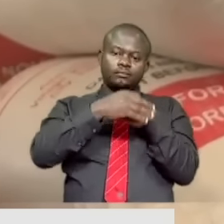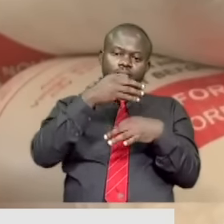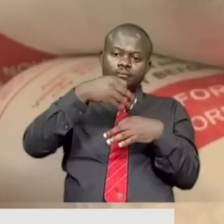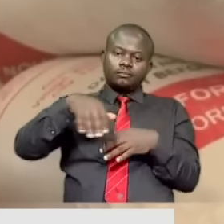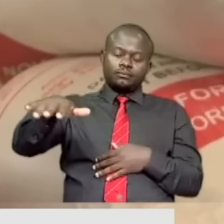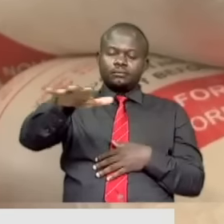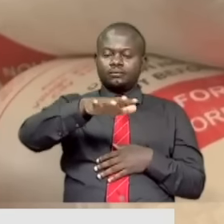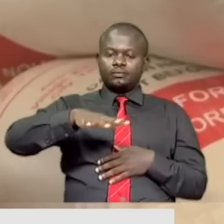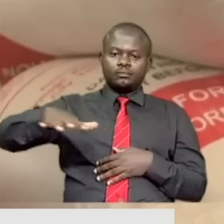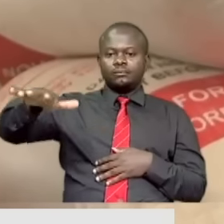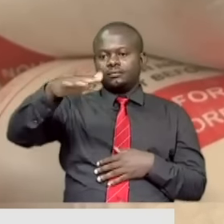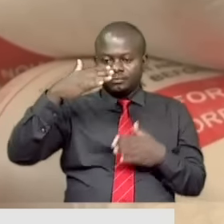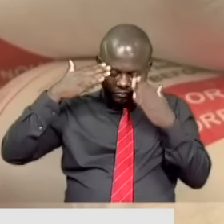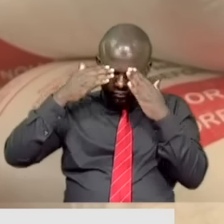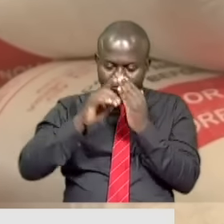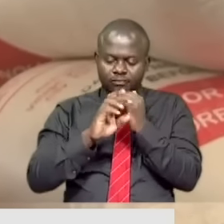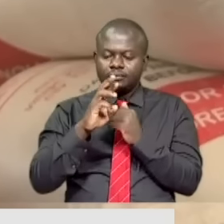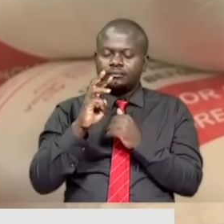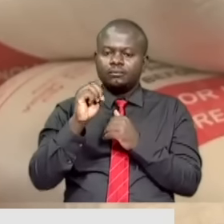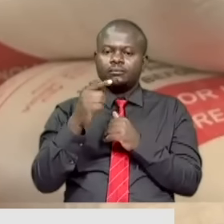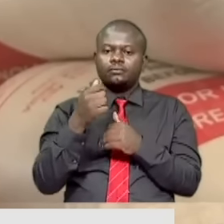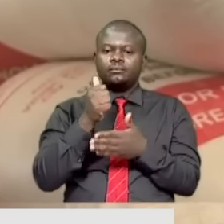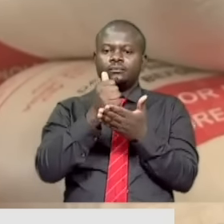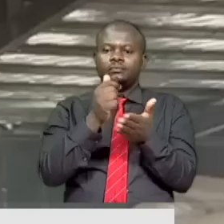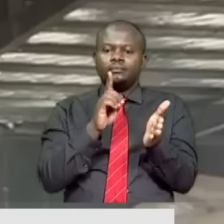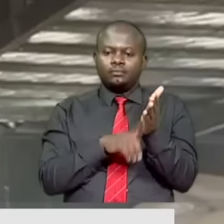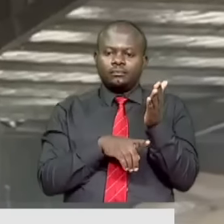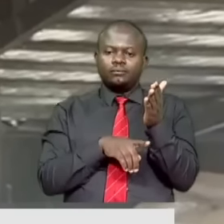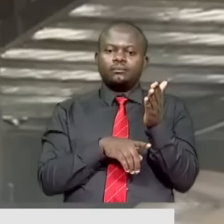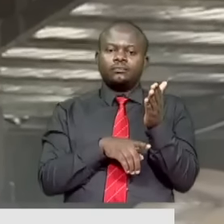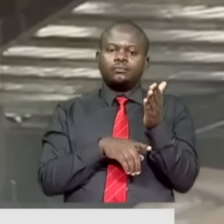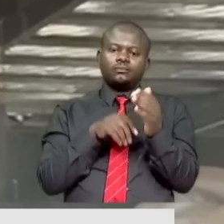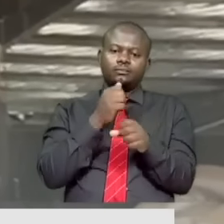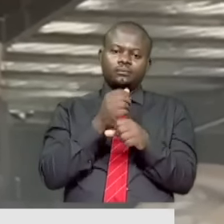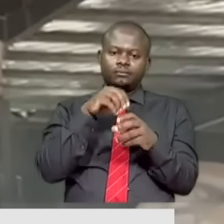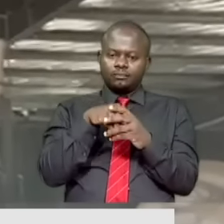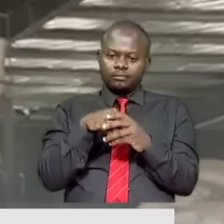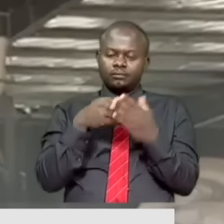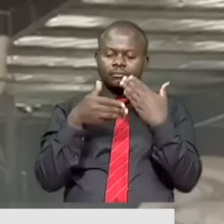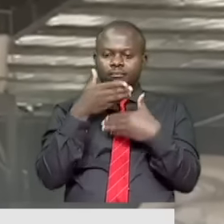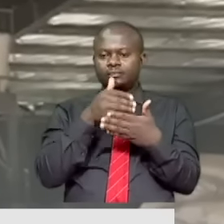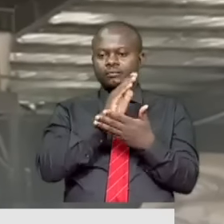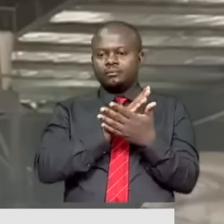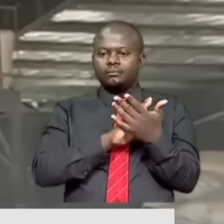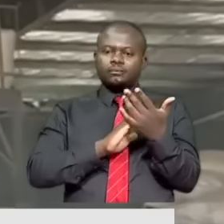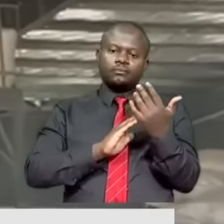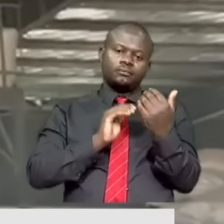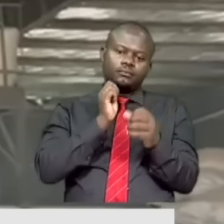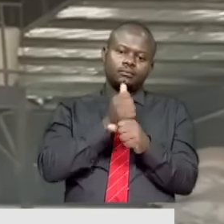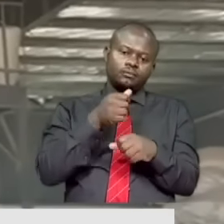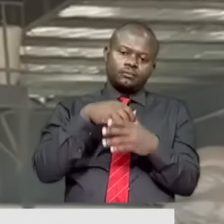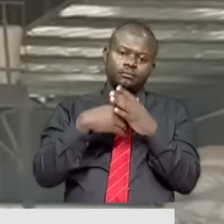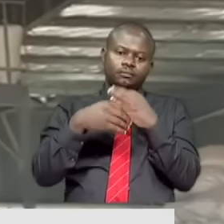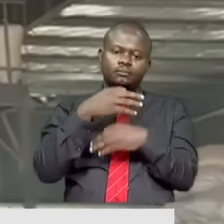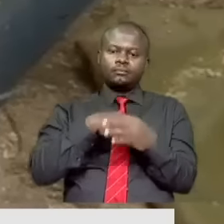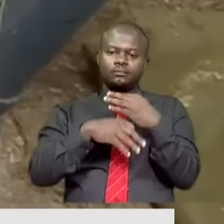cyanya cyahariwe inganda mu karere ka Rwamagana zimariye iki abazikoramo. Reka tuganire na bamwe mu bakora muri izi